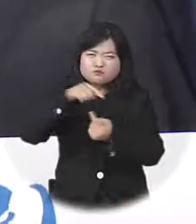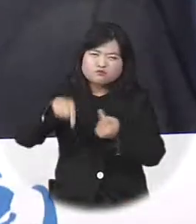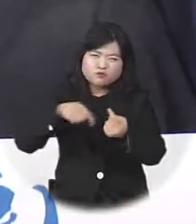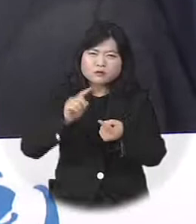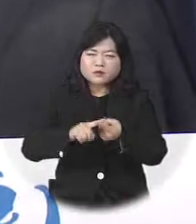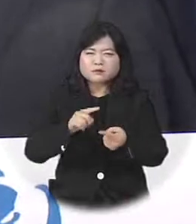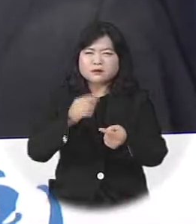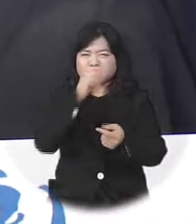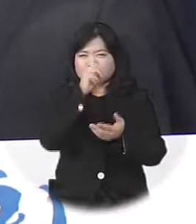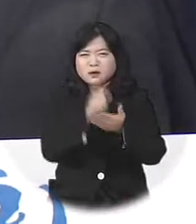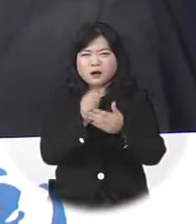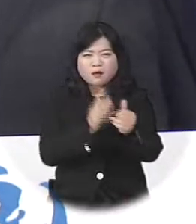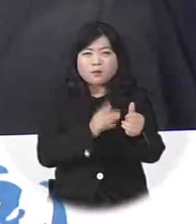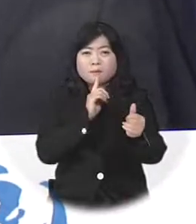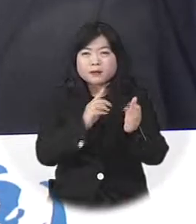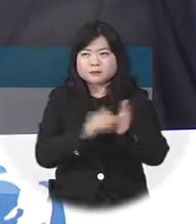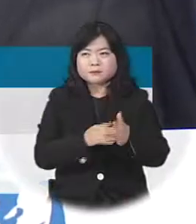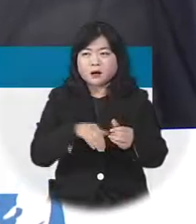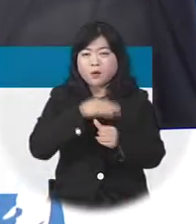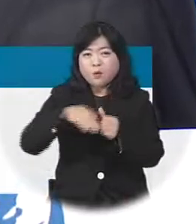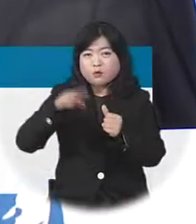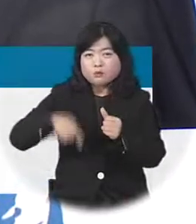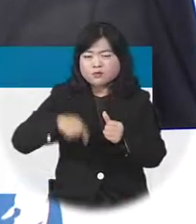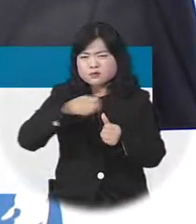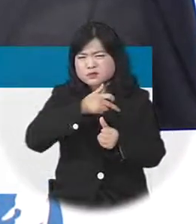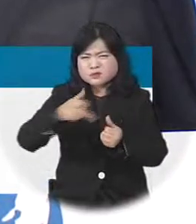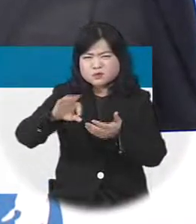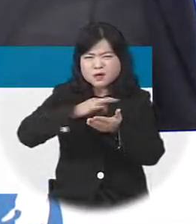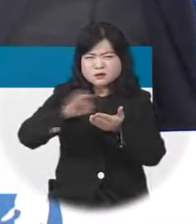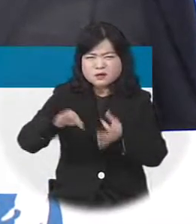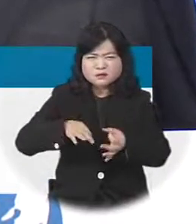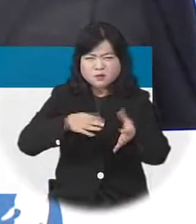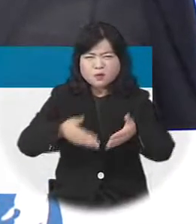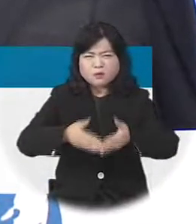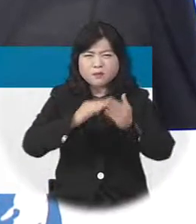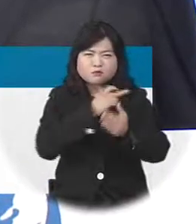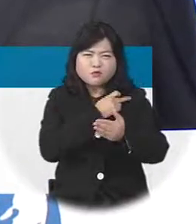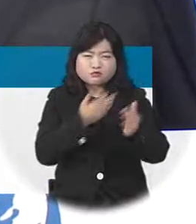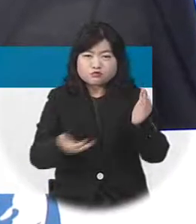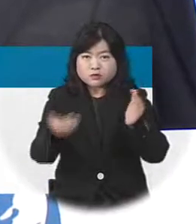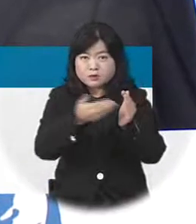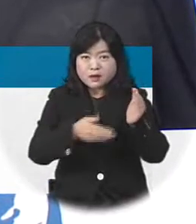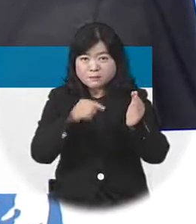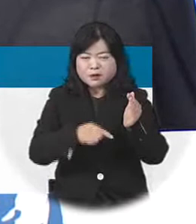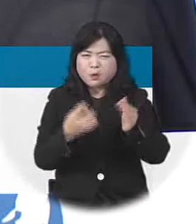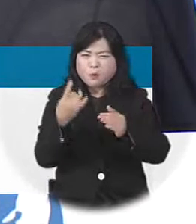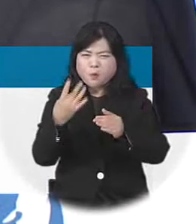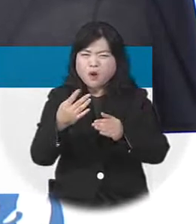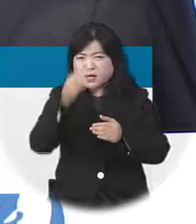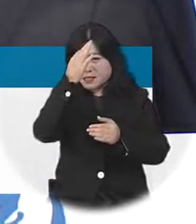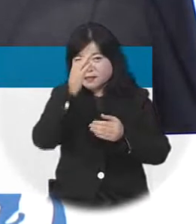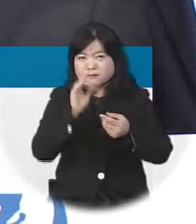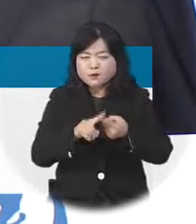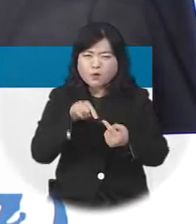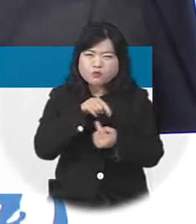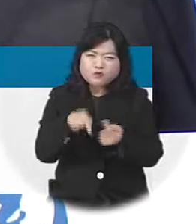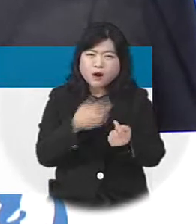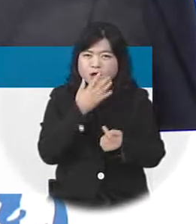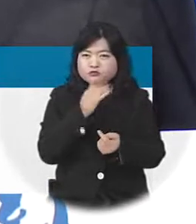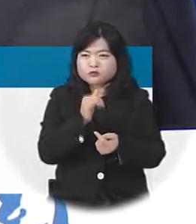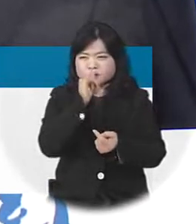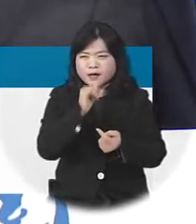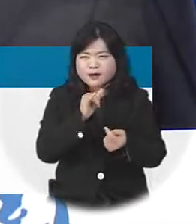촉구했습니다. 환경부는 막대한 예산을 들여 건립한 영주댐이 본래의 기능대로 운영될 수